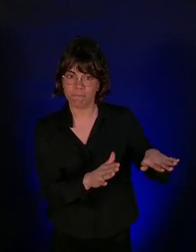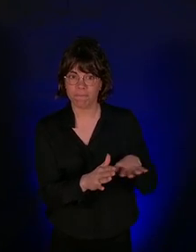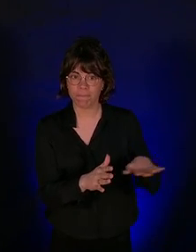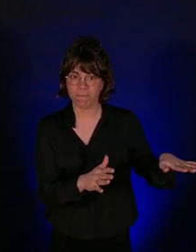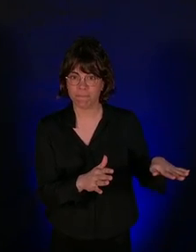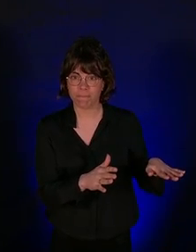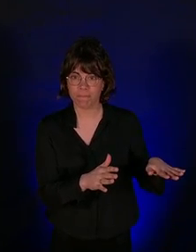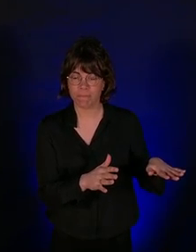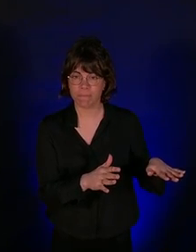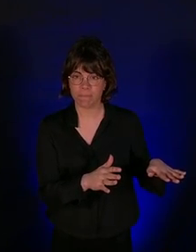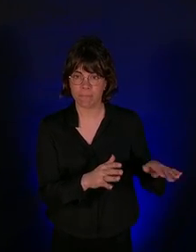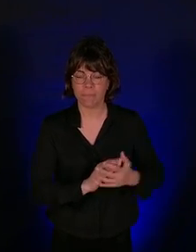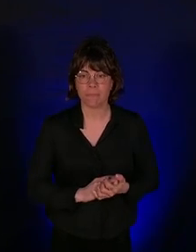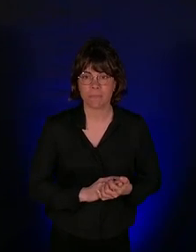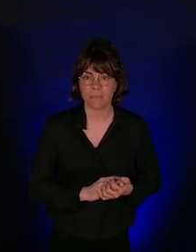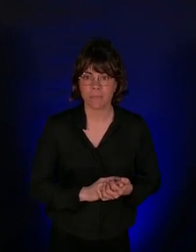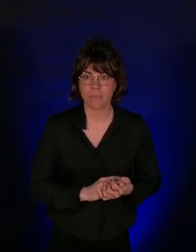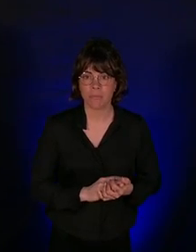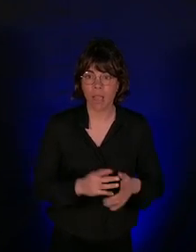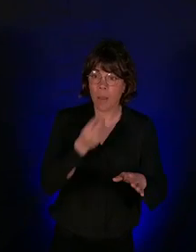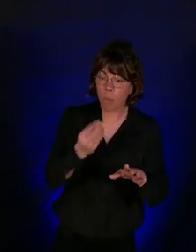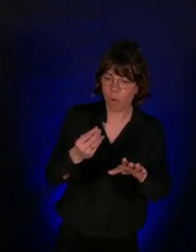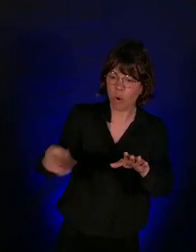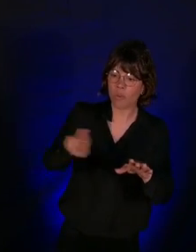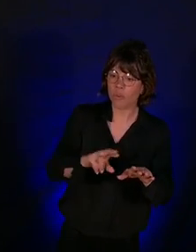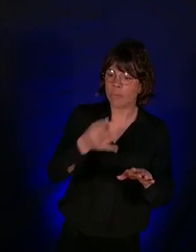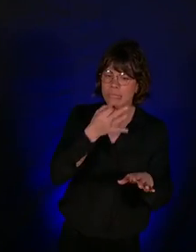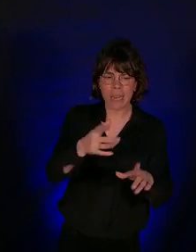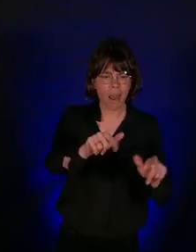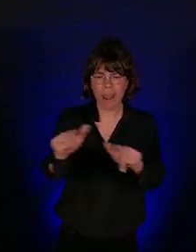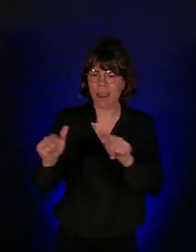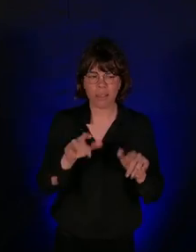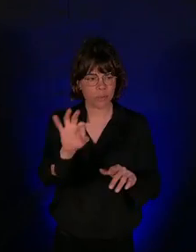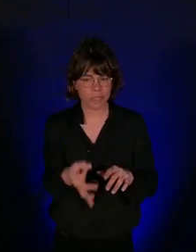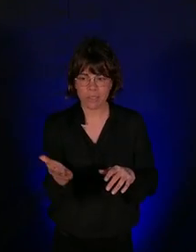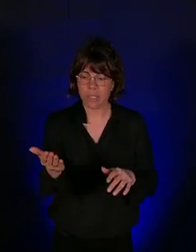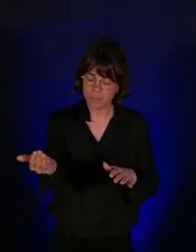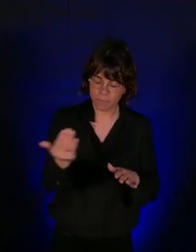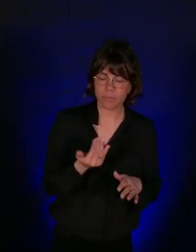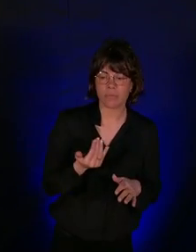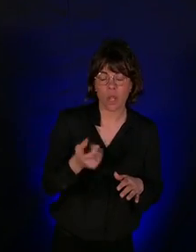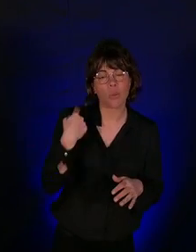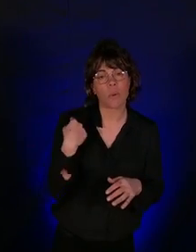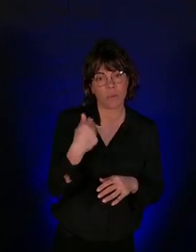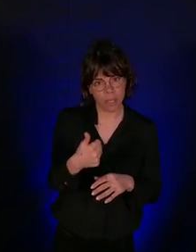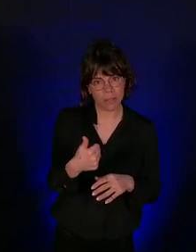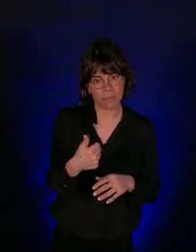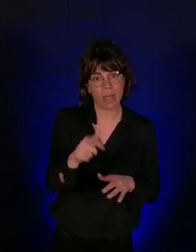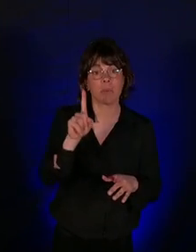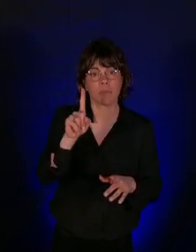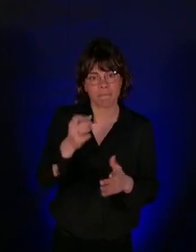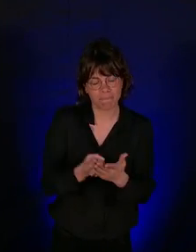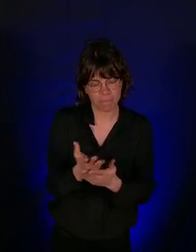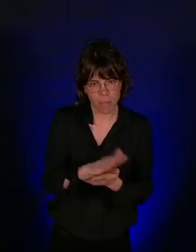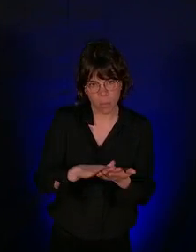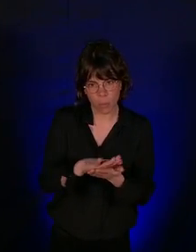euh donc je vais passer elle est revenue j'entends elle est là elle est là elle est là ouais je te passe la parole numéro 1 ah si une chose pardon